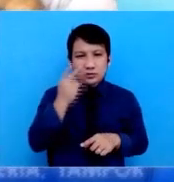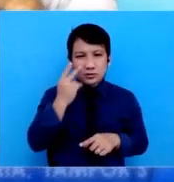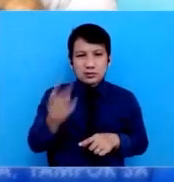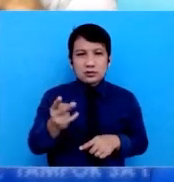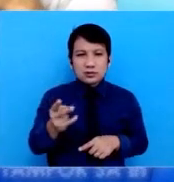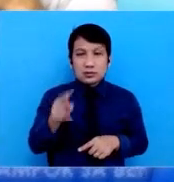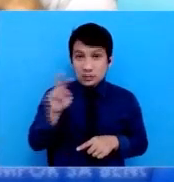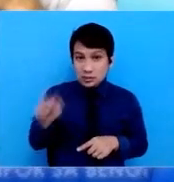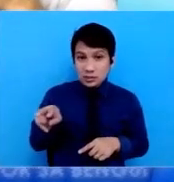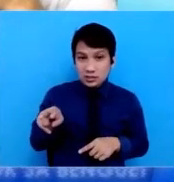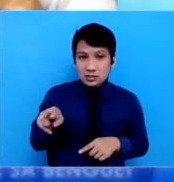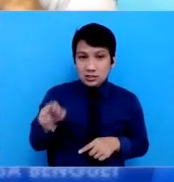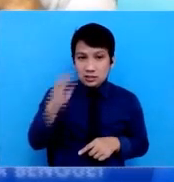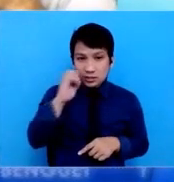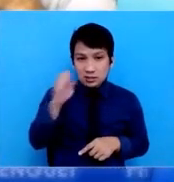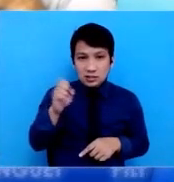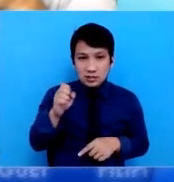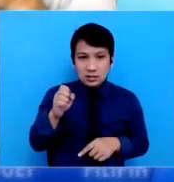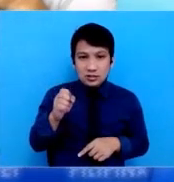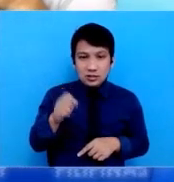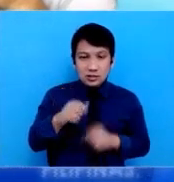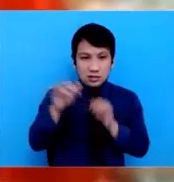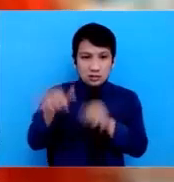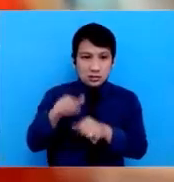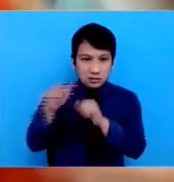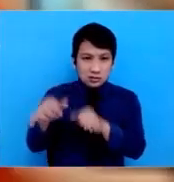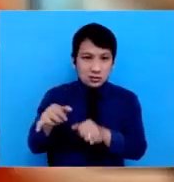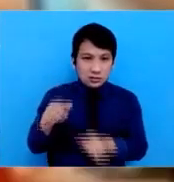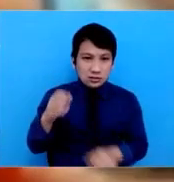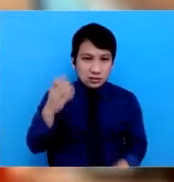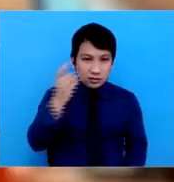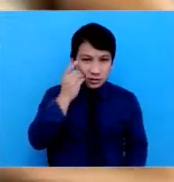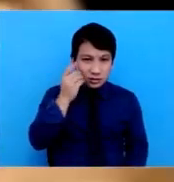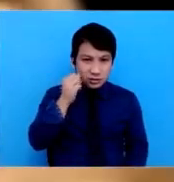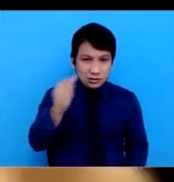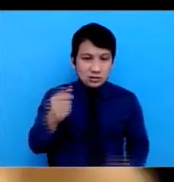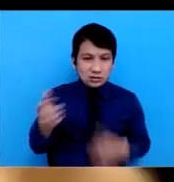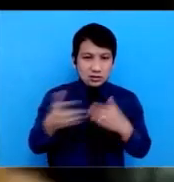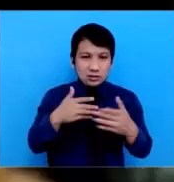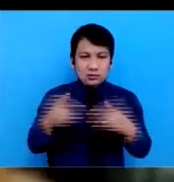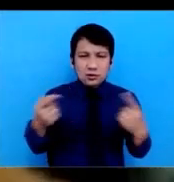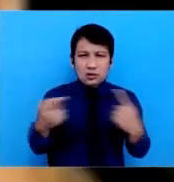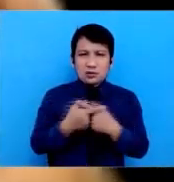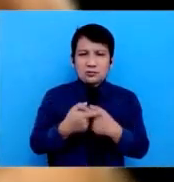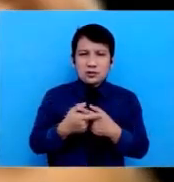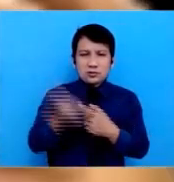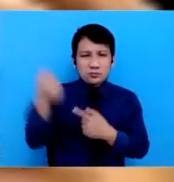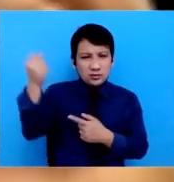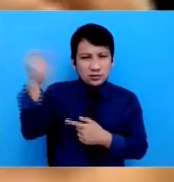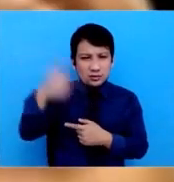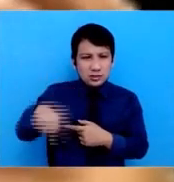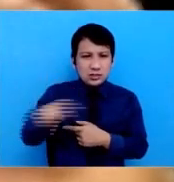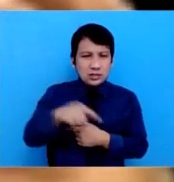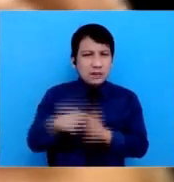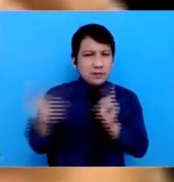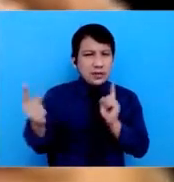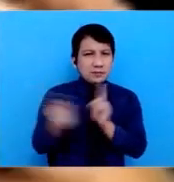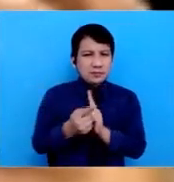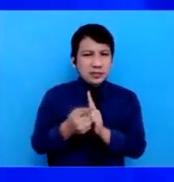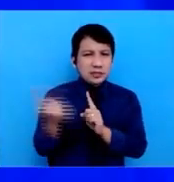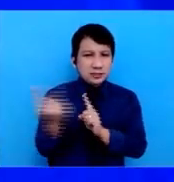si Ellen na tumatambay sa bahay ni Derek matapos ang controversial party kung saan nagkakilala pa lang ang